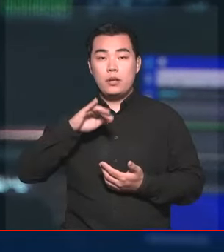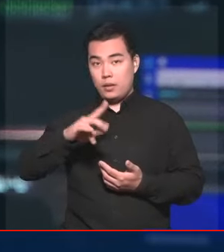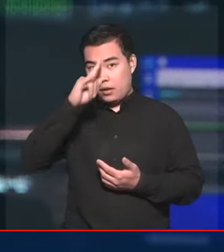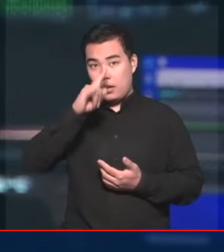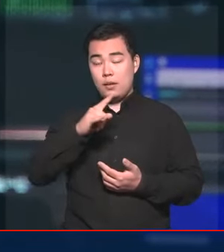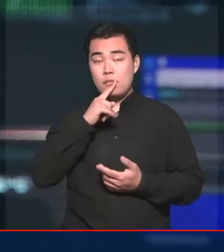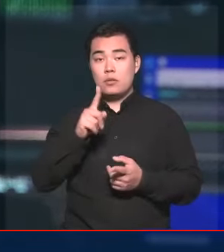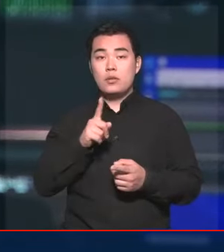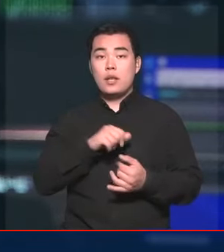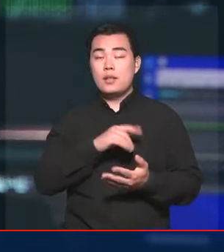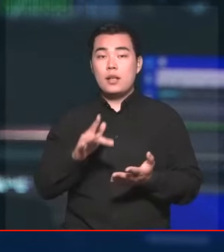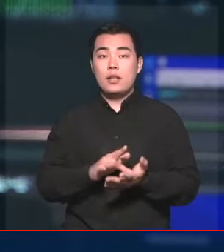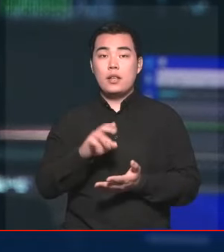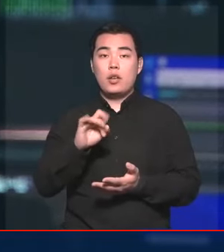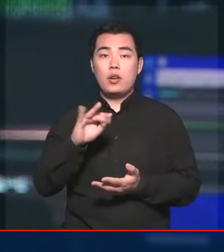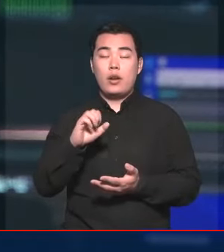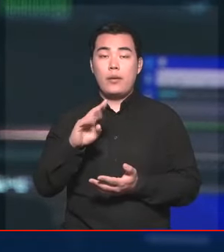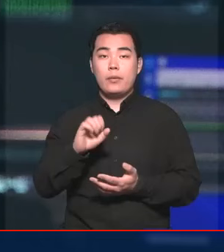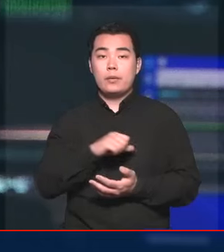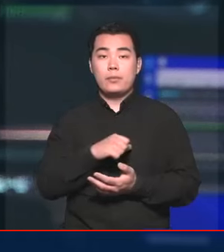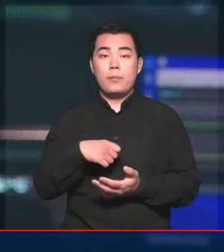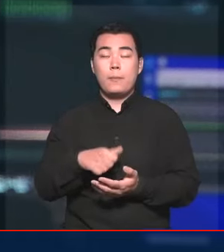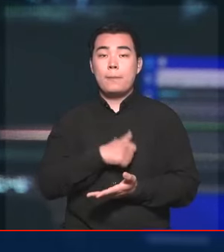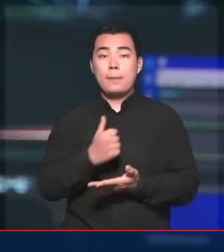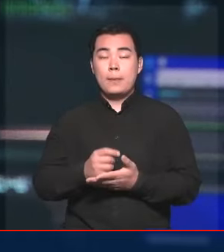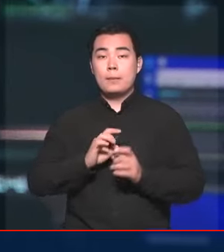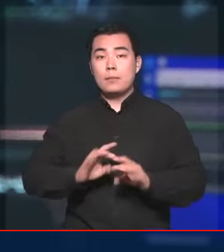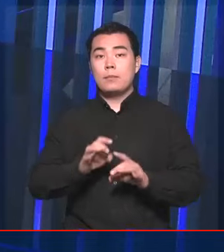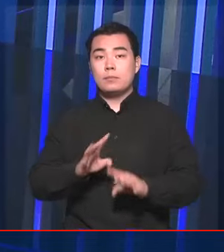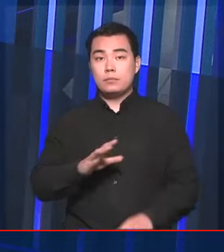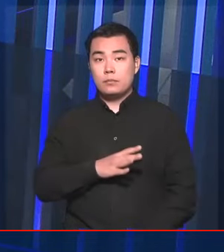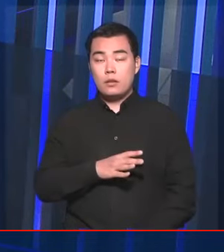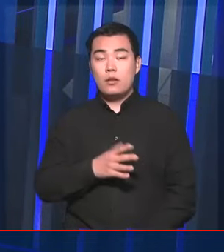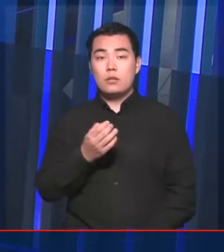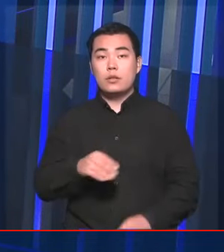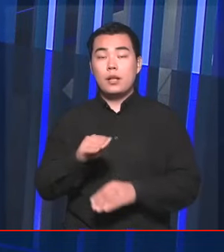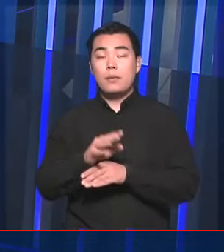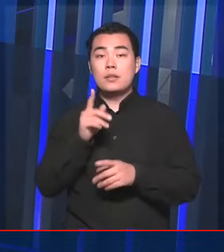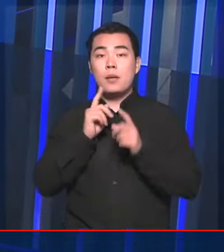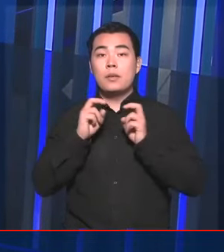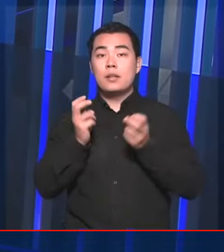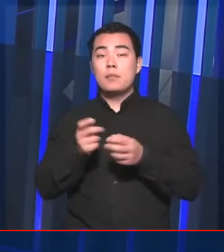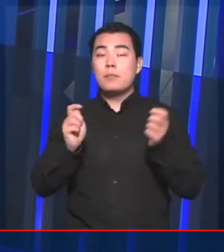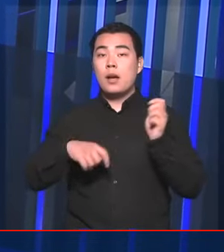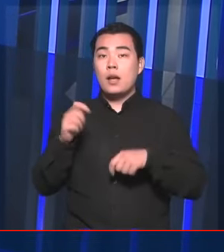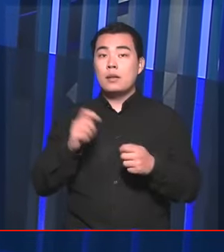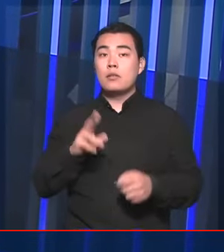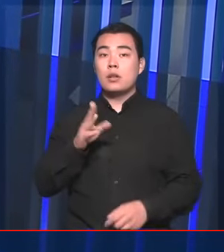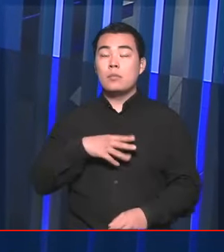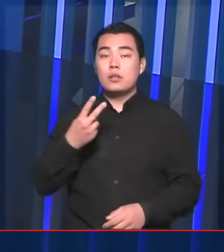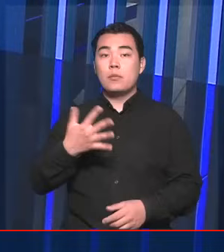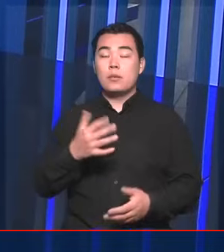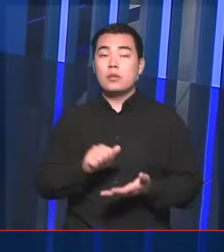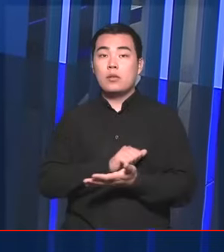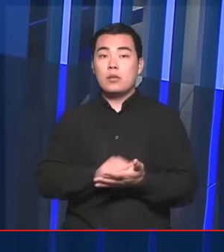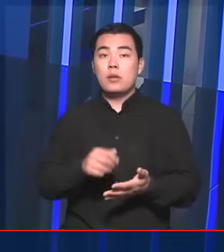Қазақстанды орта державалар қатарындағы белсенді елдің бірі деп бағалады. Сонымен саммитте қол қойылған 25 құжаттың